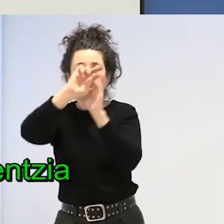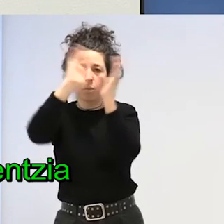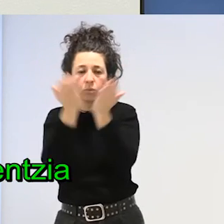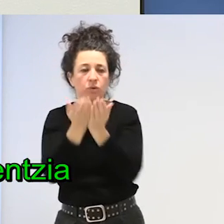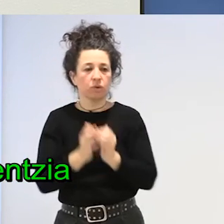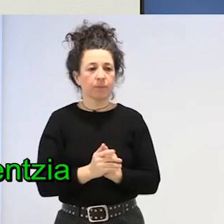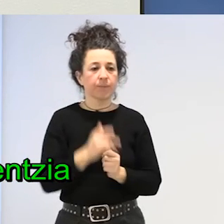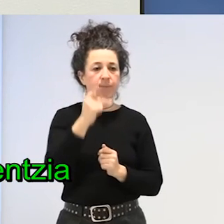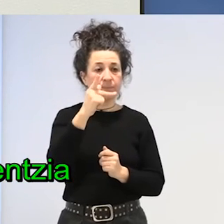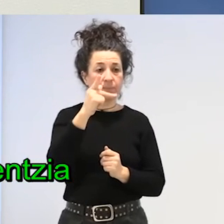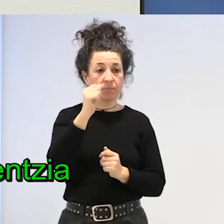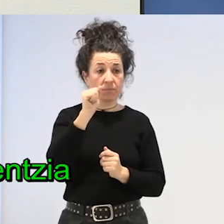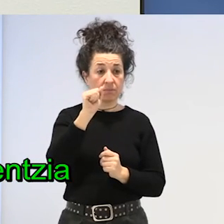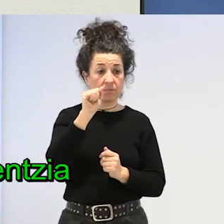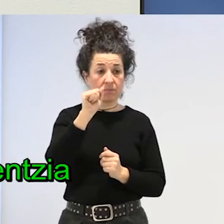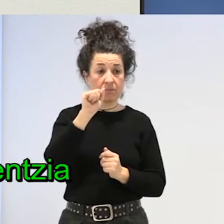egiten dio referentzia